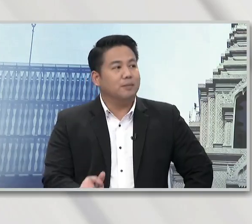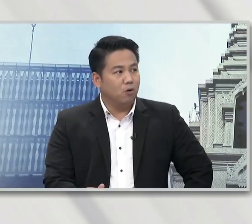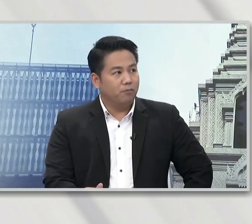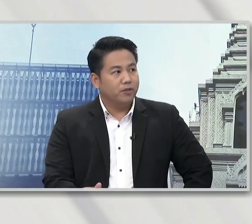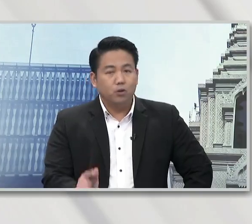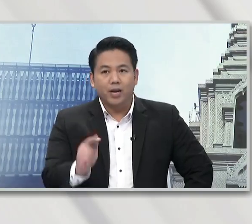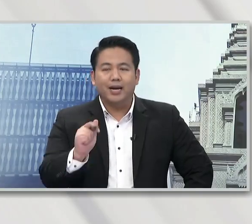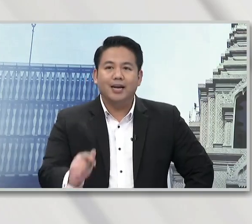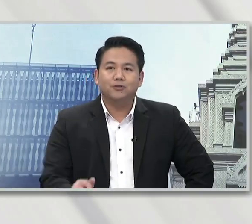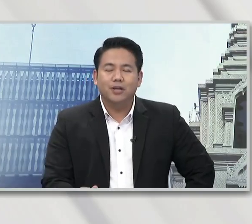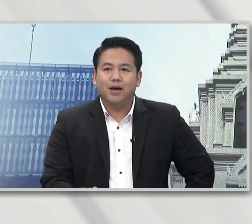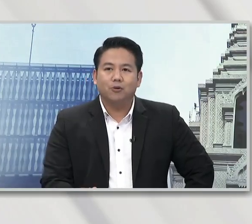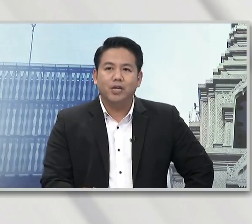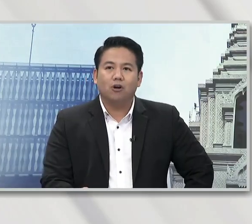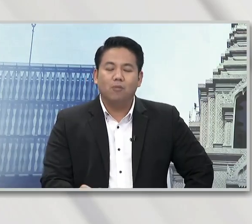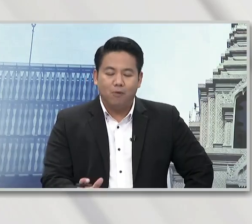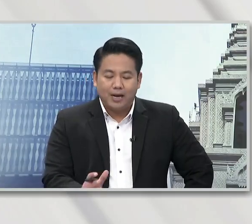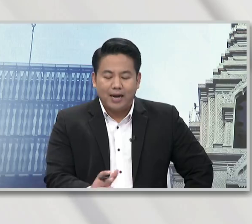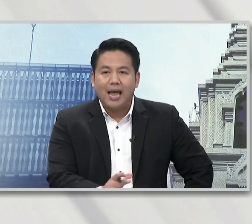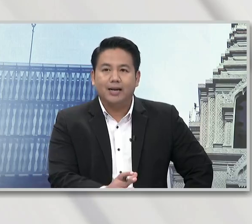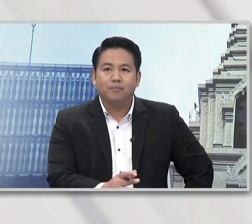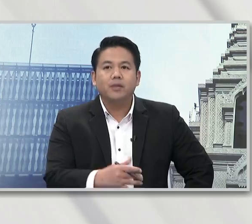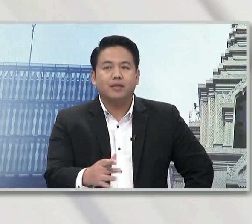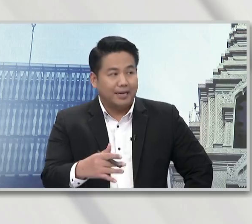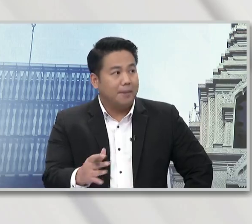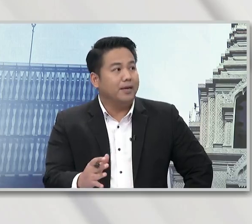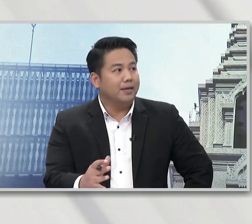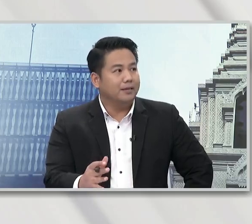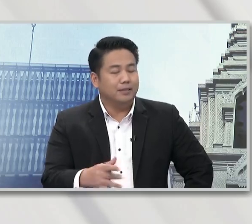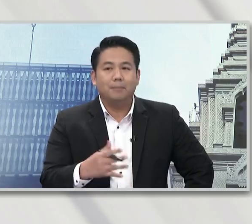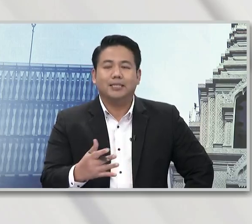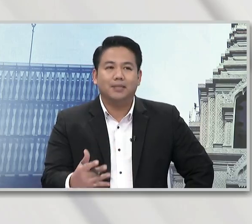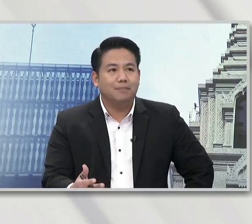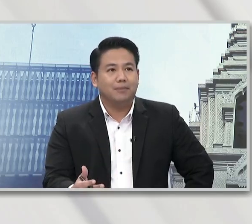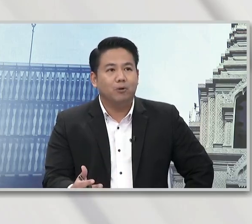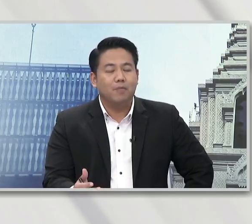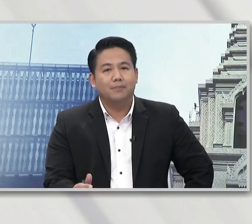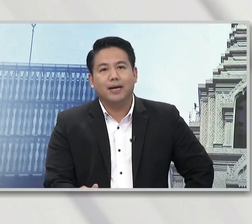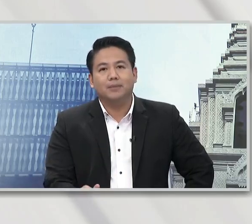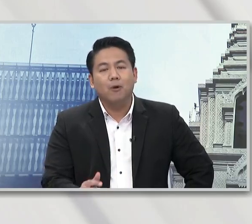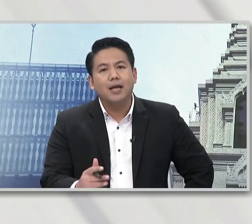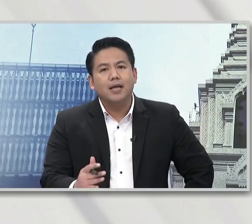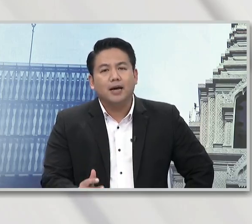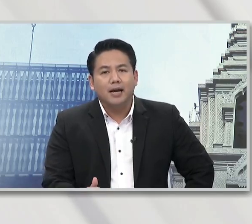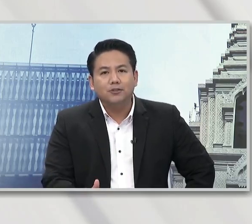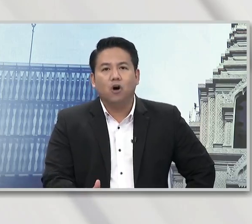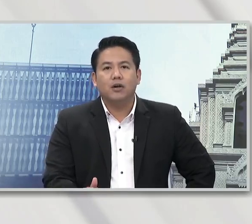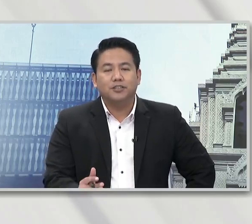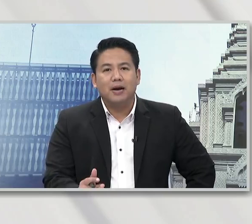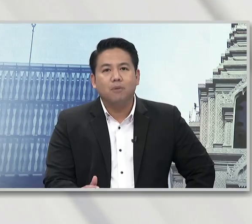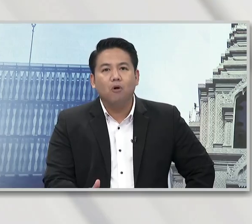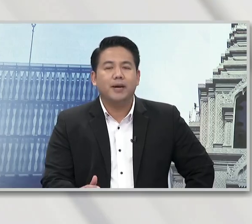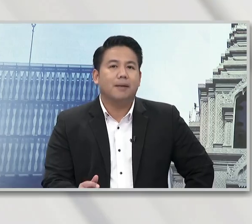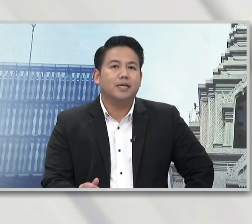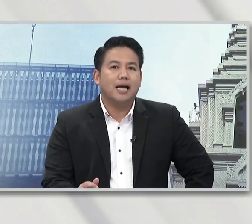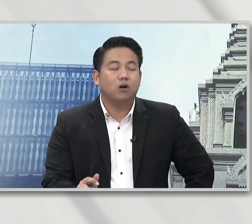คุณนิกรจำนงอยู่ในคณะนี้ชุดเดียวกันคุณนิกรก็บอกว่าครั้งแรกเนี่ยจัดเต็มไปเลยคือทำประชามติแบบเต็มรูปแบบนะครับแต่ว่าครั้งที่ 2